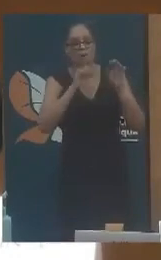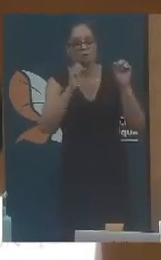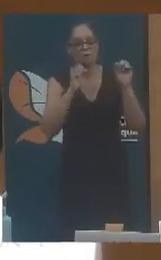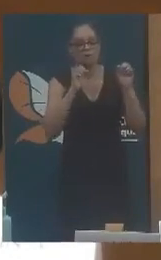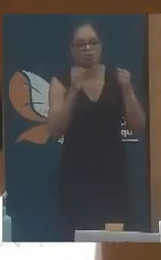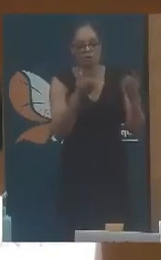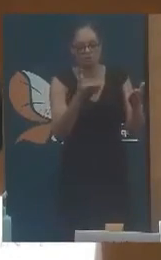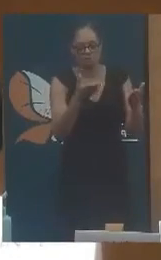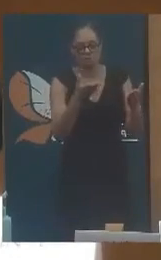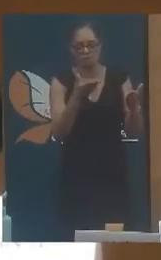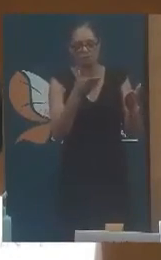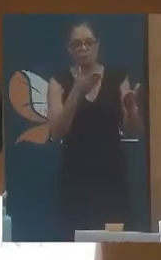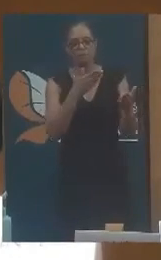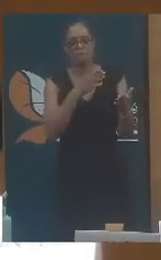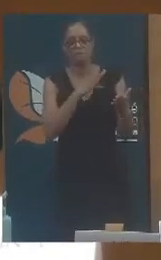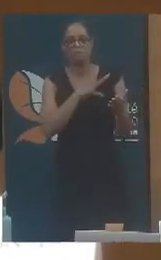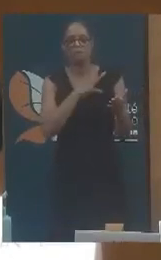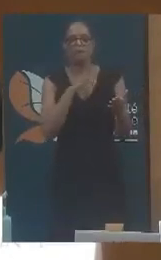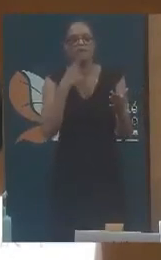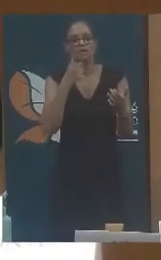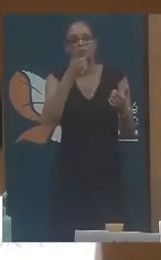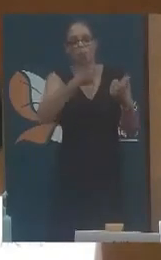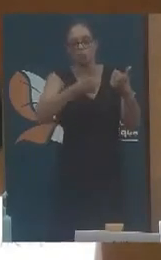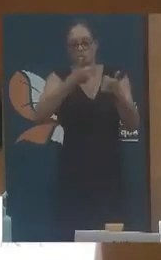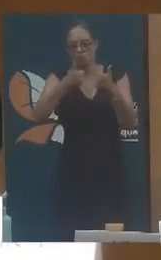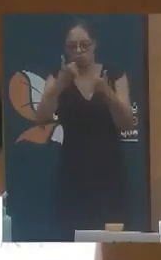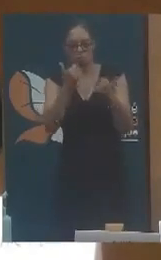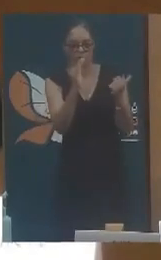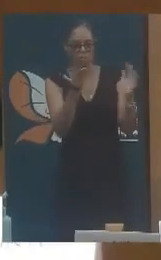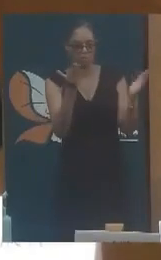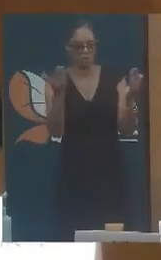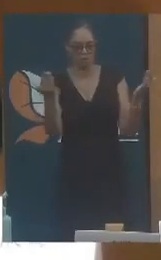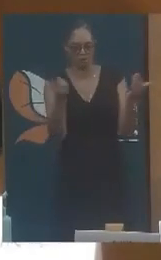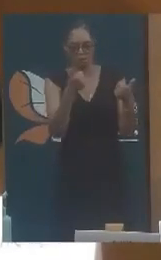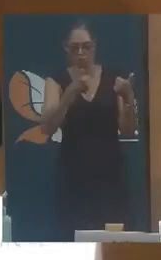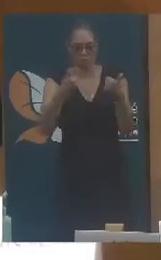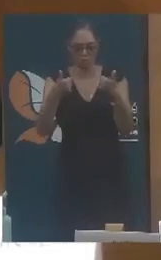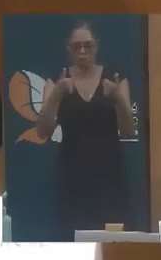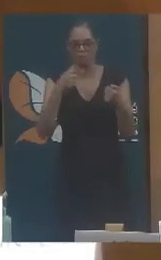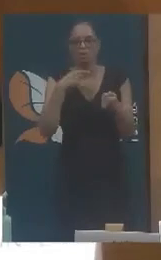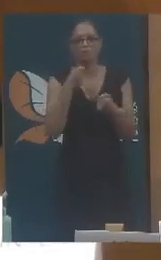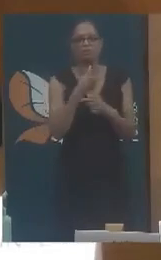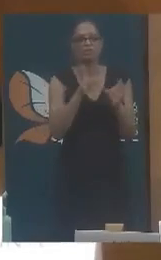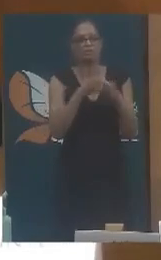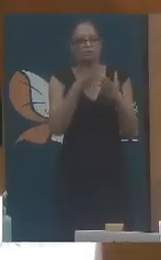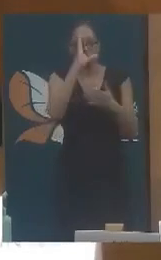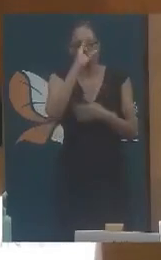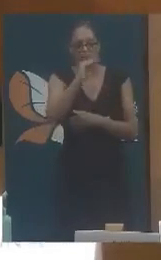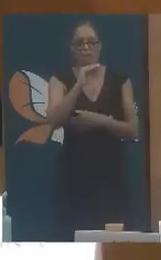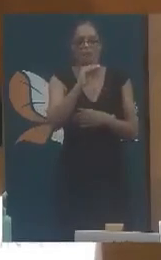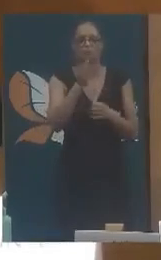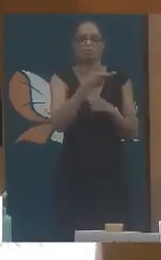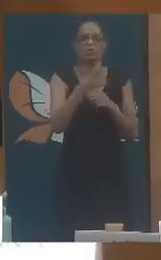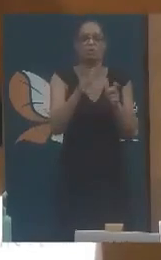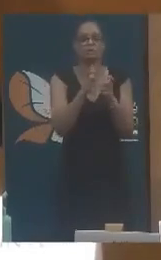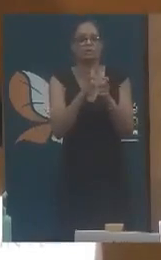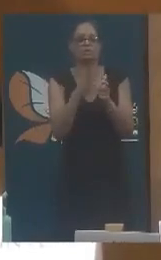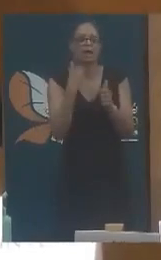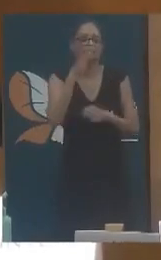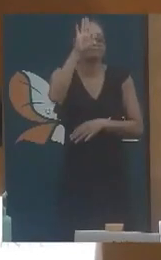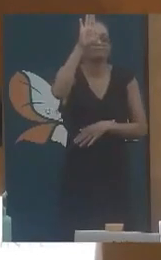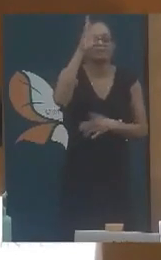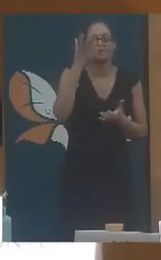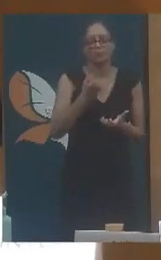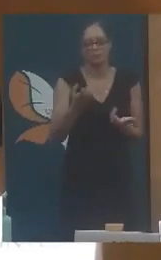européen sous-entend qu'il y ait une mise en concurrence, et un certain nombre d'organismes de la formation professionnelle se positionnaient là-dessus.